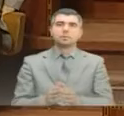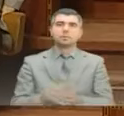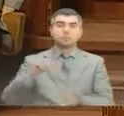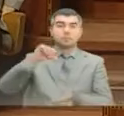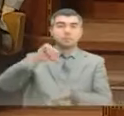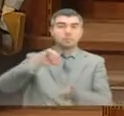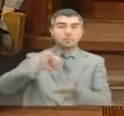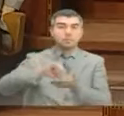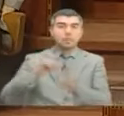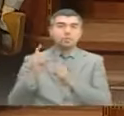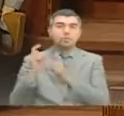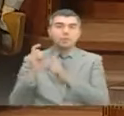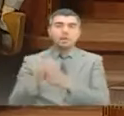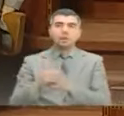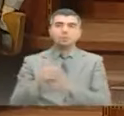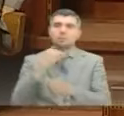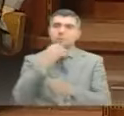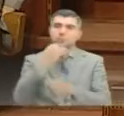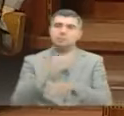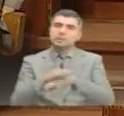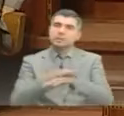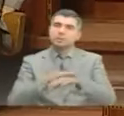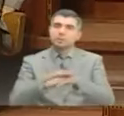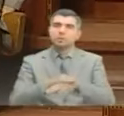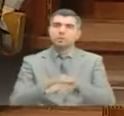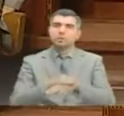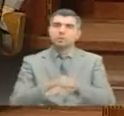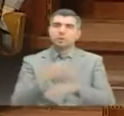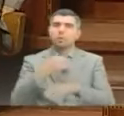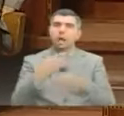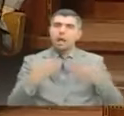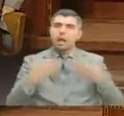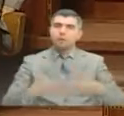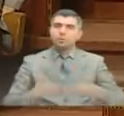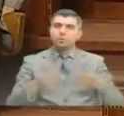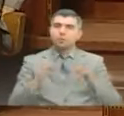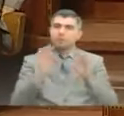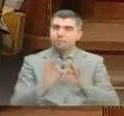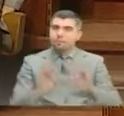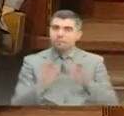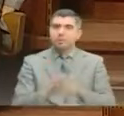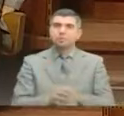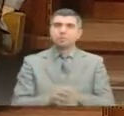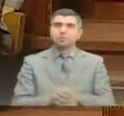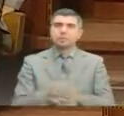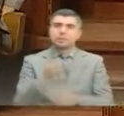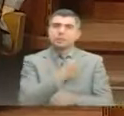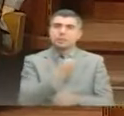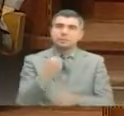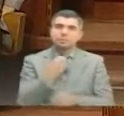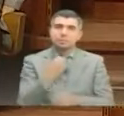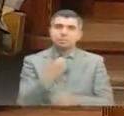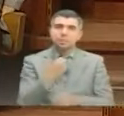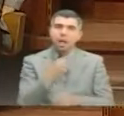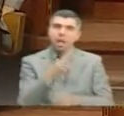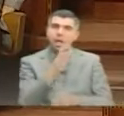بمحمد بالجديدة، الله يجازيك بخير. راه ناقص من التجهيزات، ناقص من اختصاص